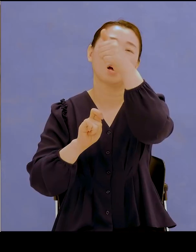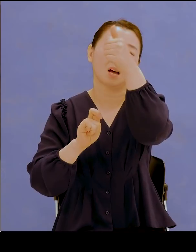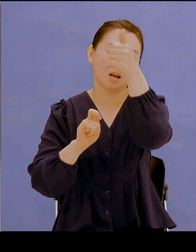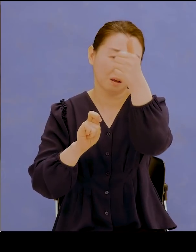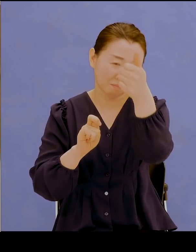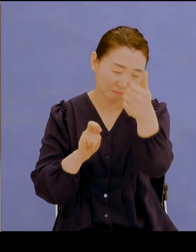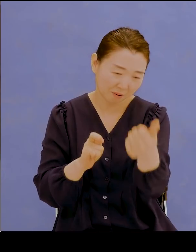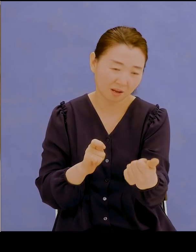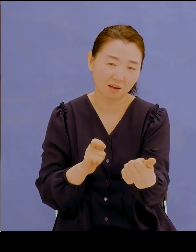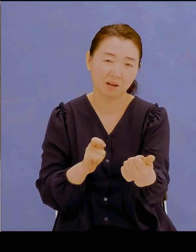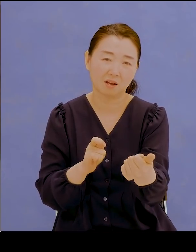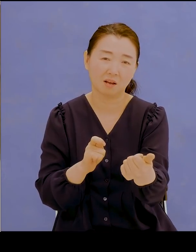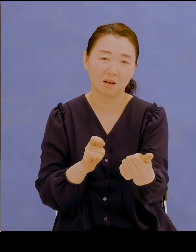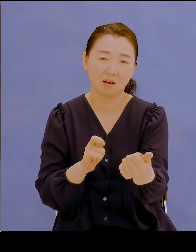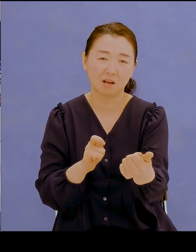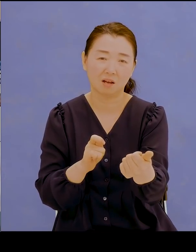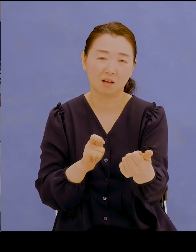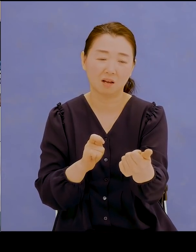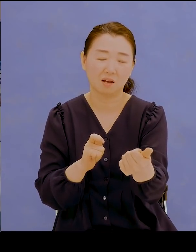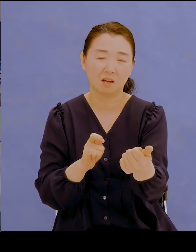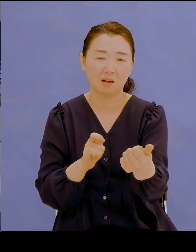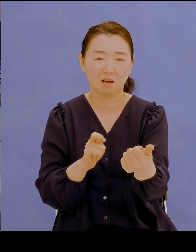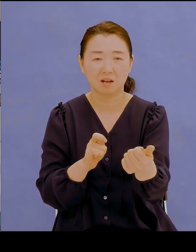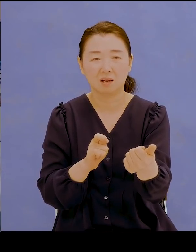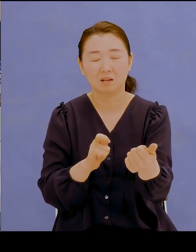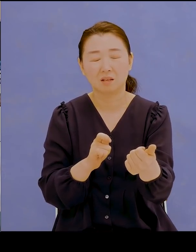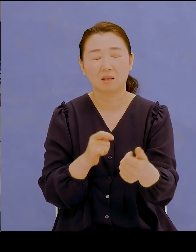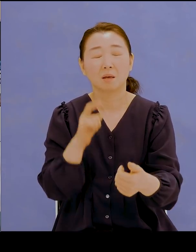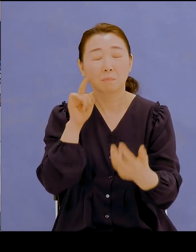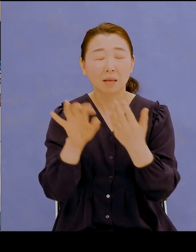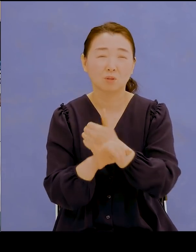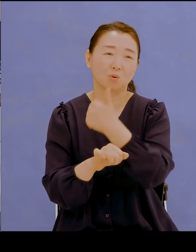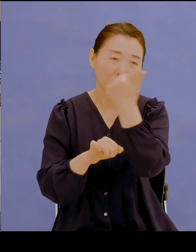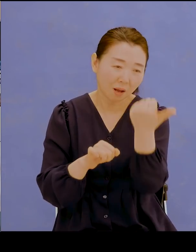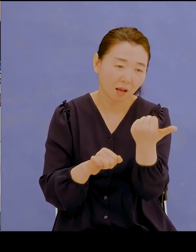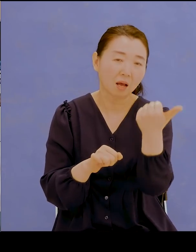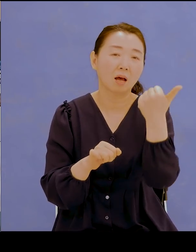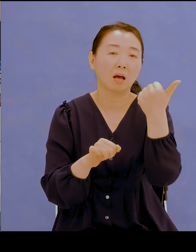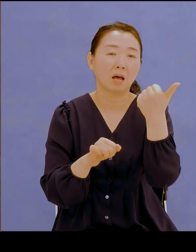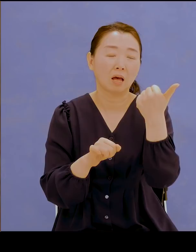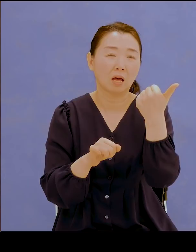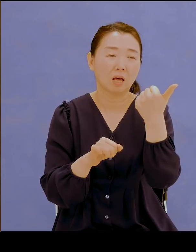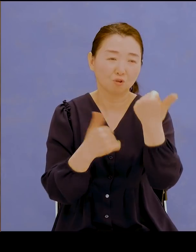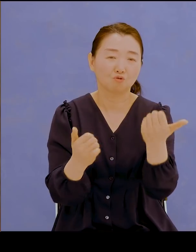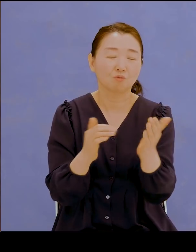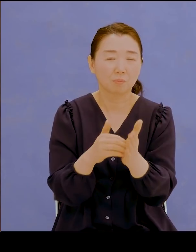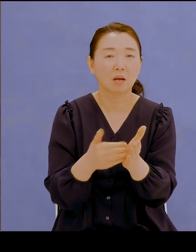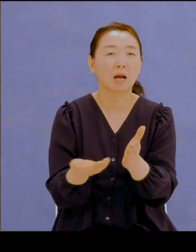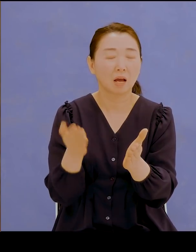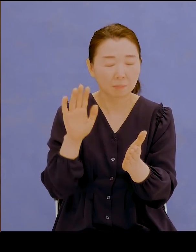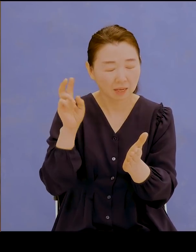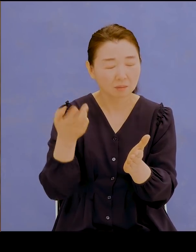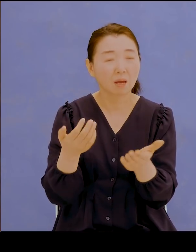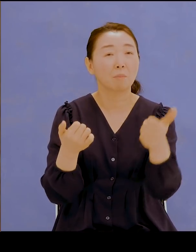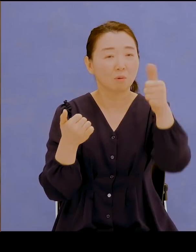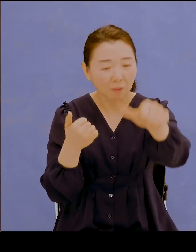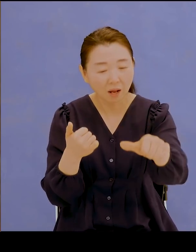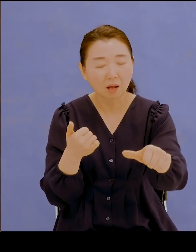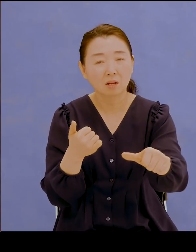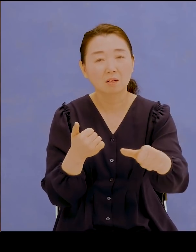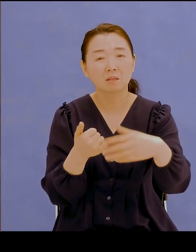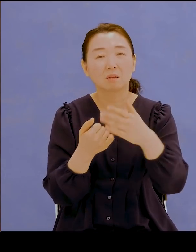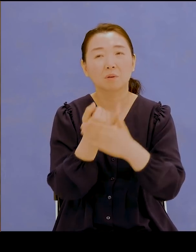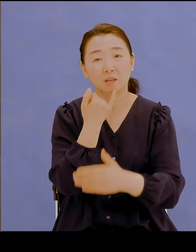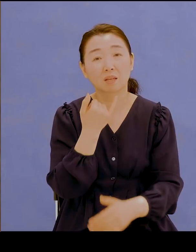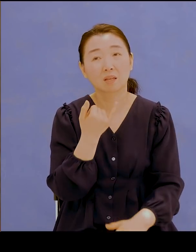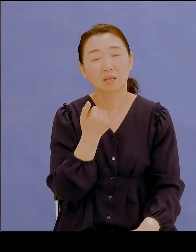붕 떨어져가지고 떨어졌어요. 앞으로 이렇게 딱 떨어졌다. 뒤로 떨어졌으면 아마 죽었을 거라고 하는데 예. 그래서 얼굴에 그 완전 그